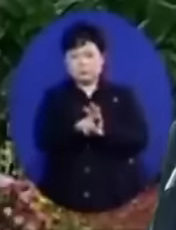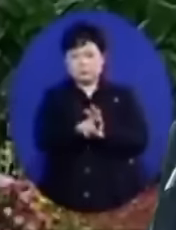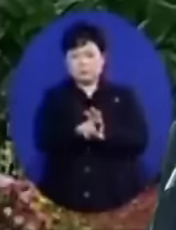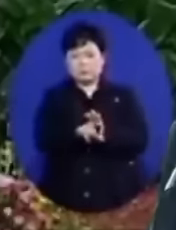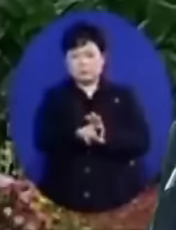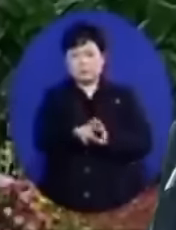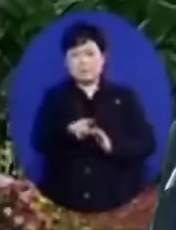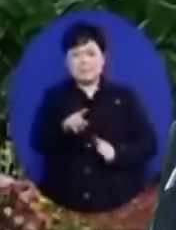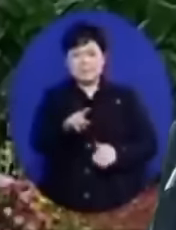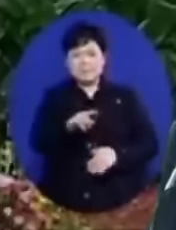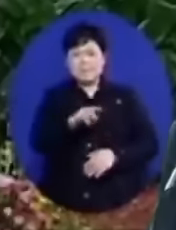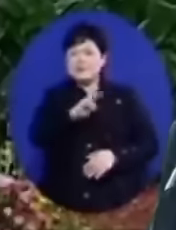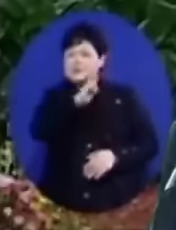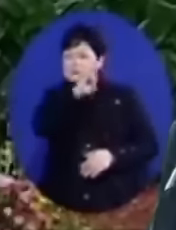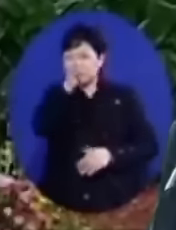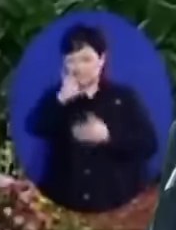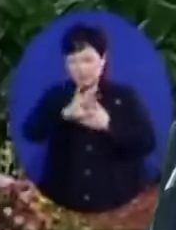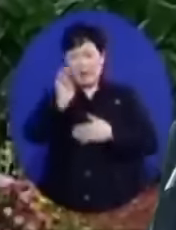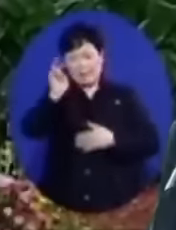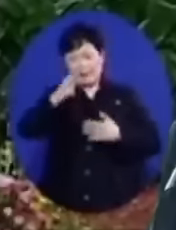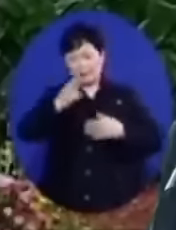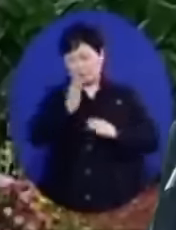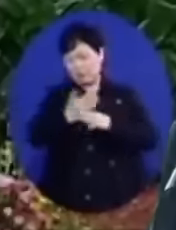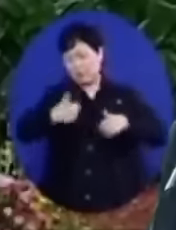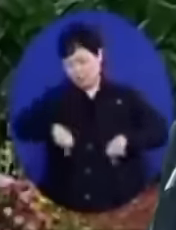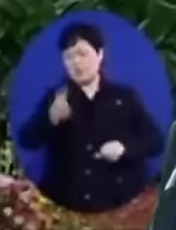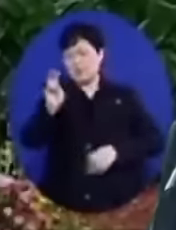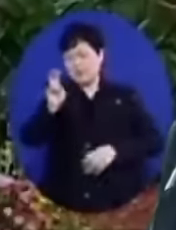그렇게 안 믿었으면 중도에 포기했을 것인데요.